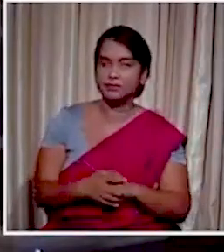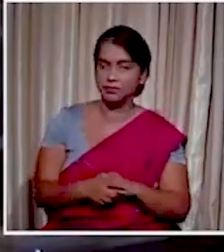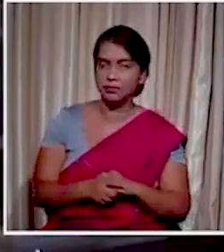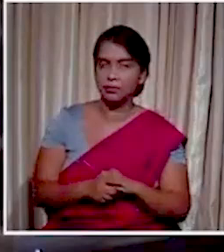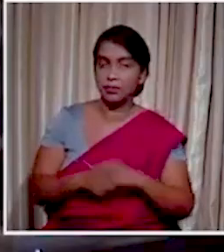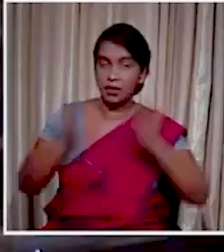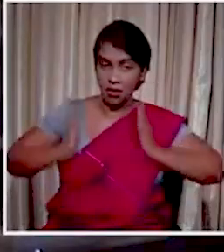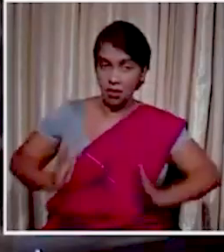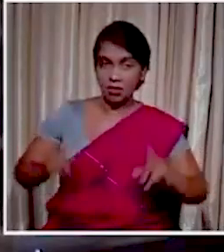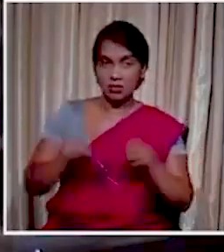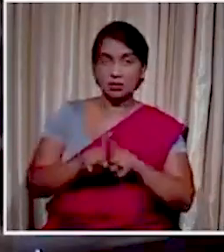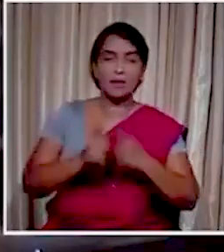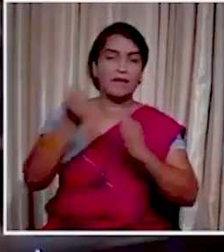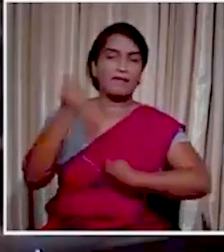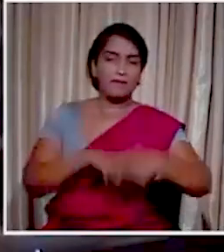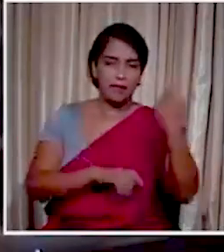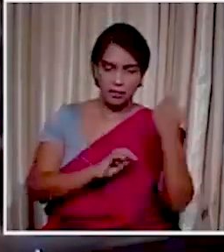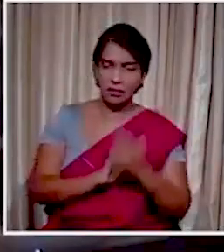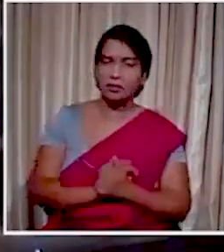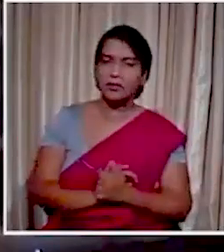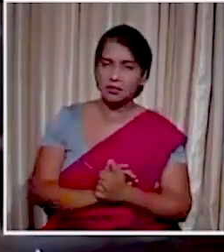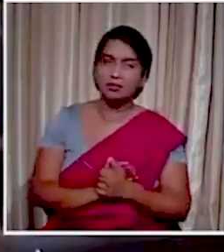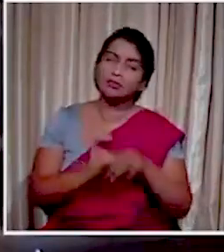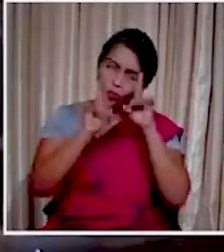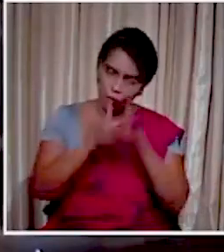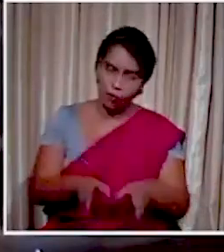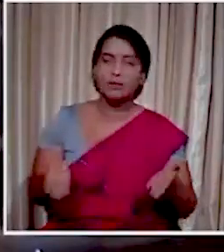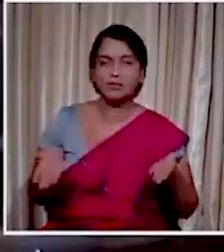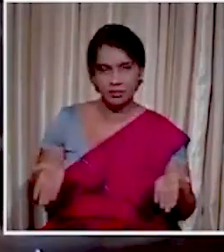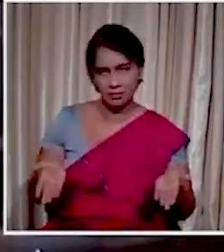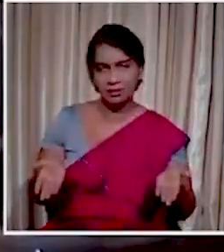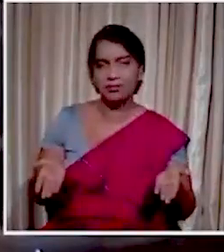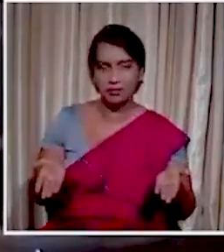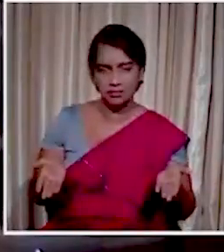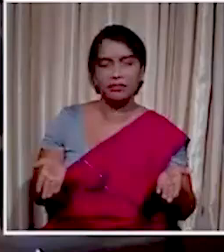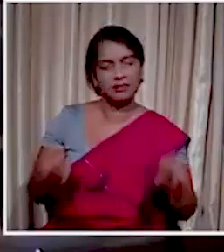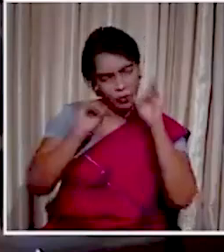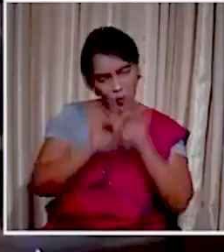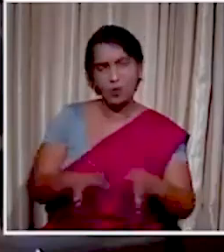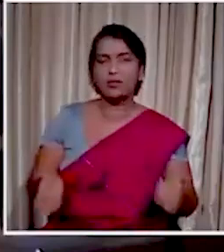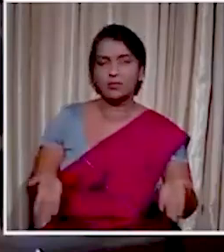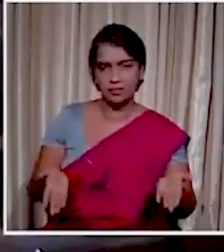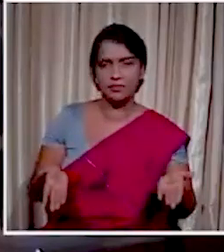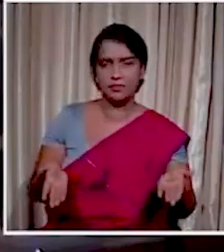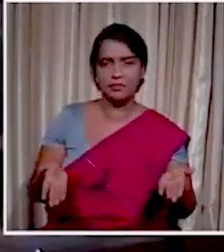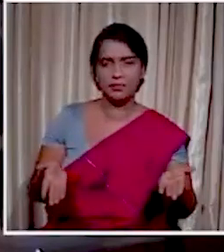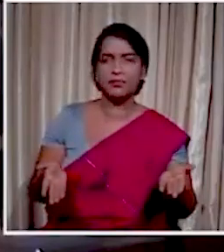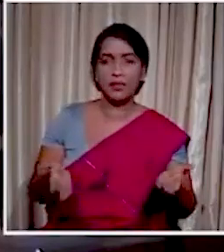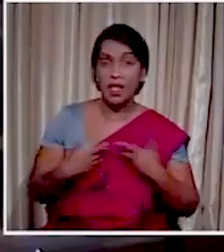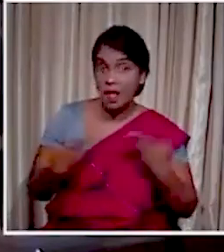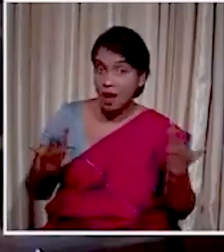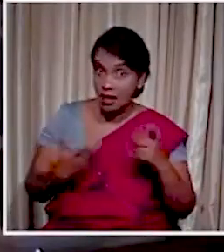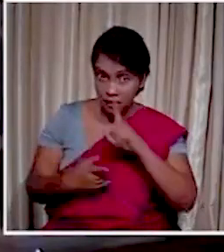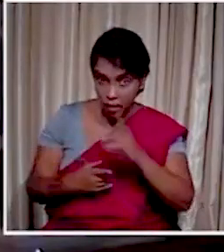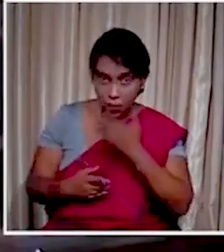ඇඟ අණුව විකිණෙනවා මම හිතන මේකත් එහෙමයි ඒකත් එහෙමයි කාට හරි නෑ කියන්න